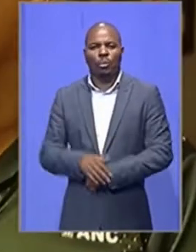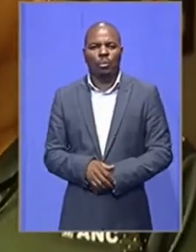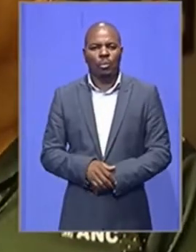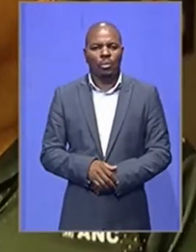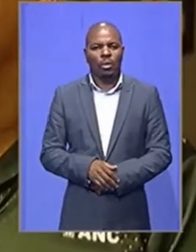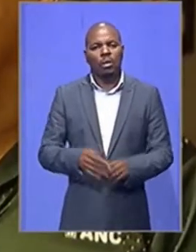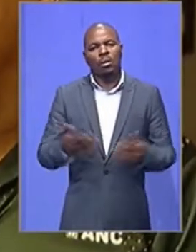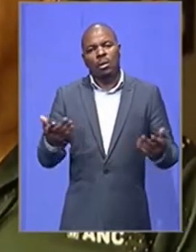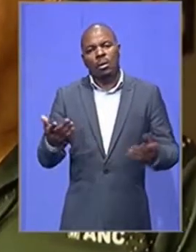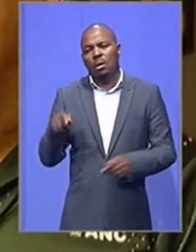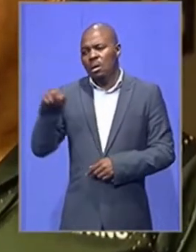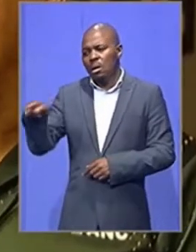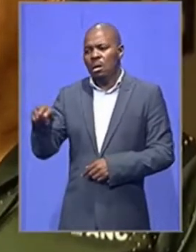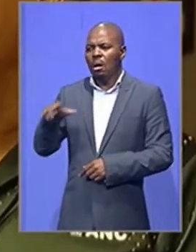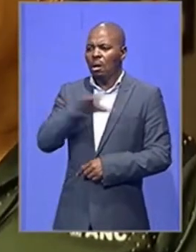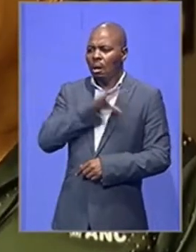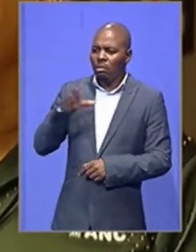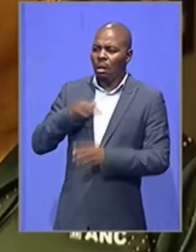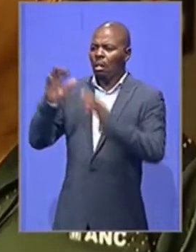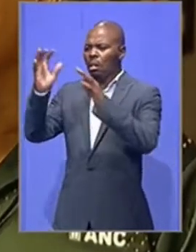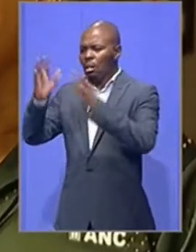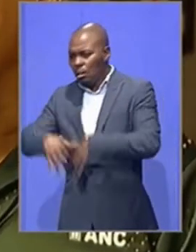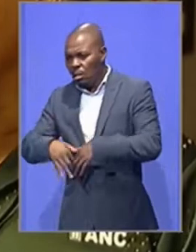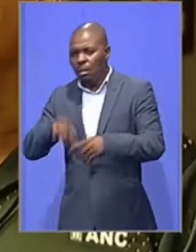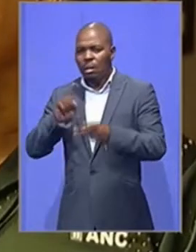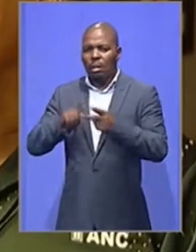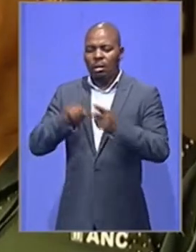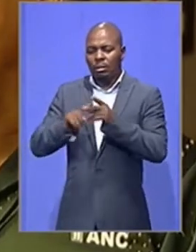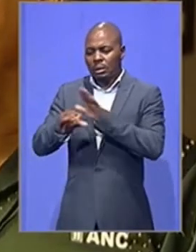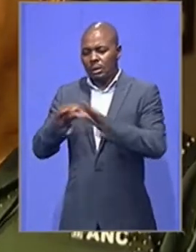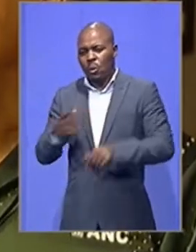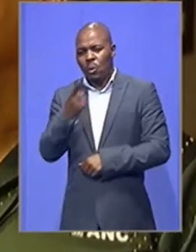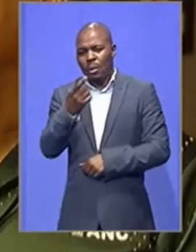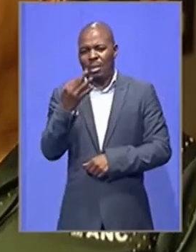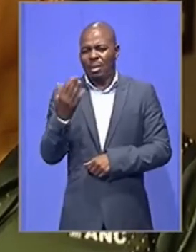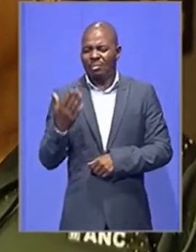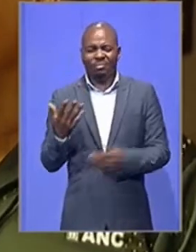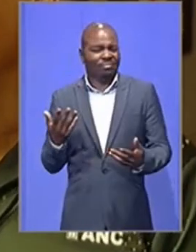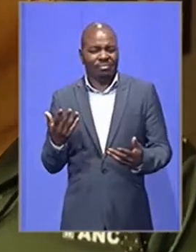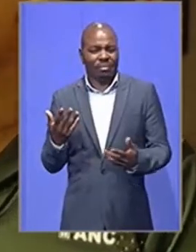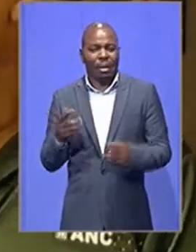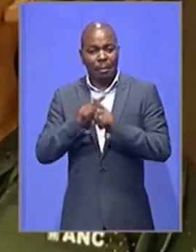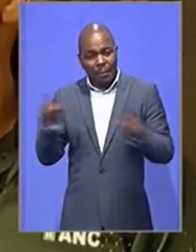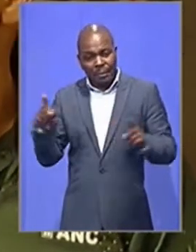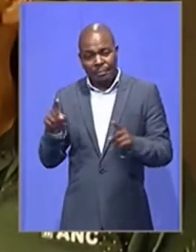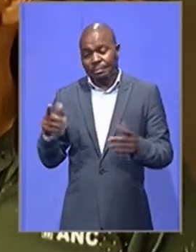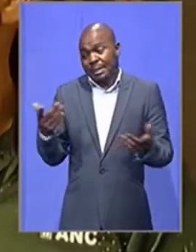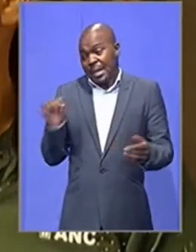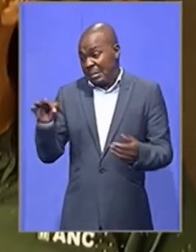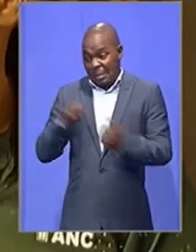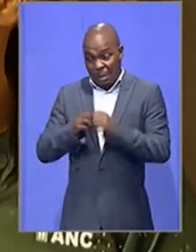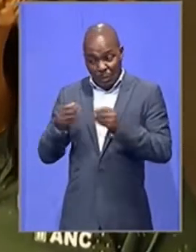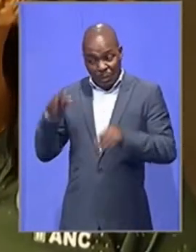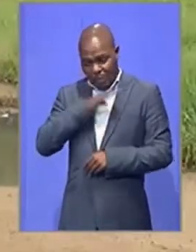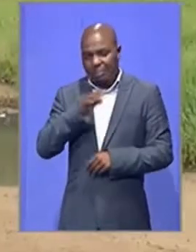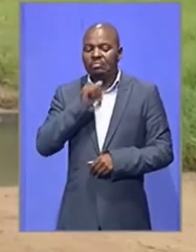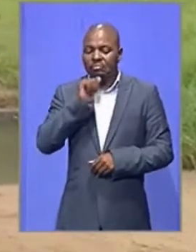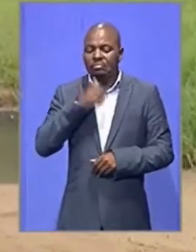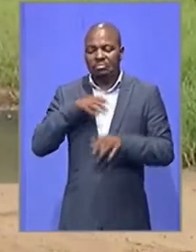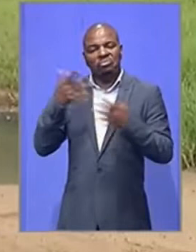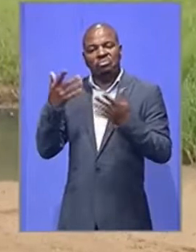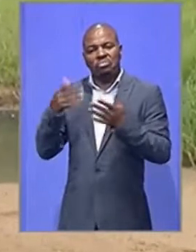phatlalatsa council re tsenya bo section 139, mme ha ile gore ga gona ka tsela engwe re tla patelesega.